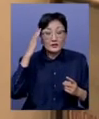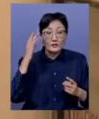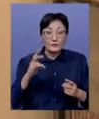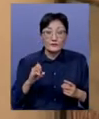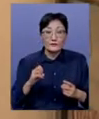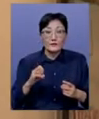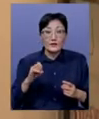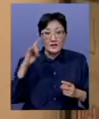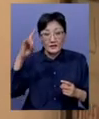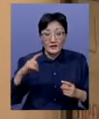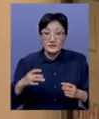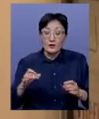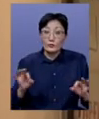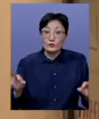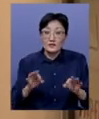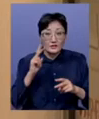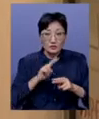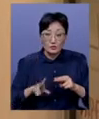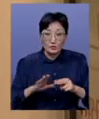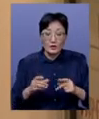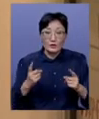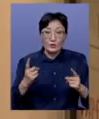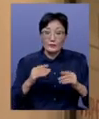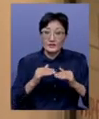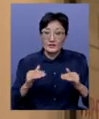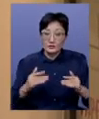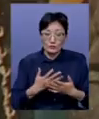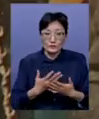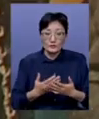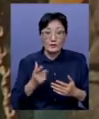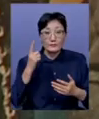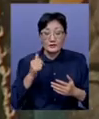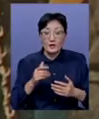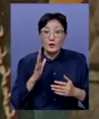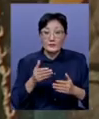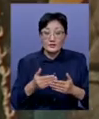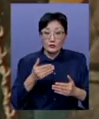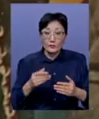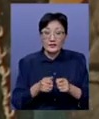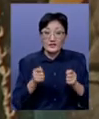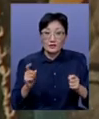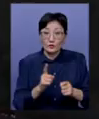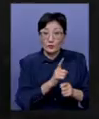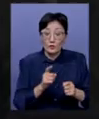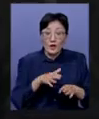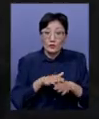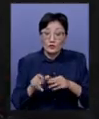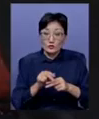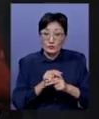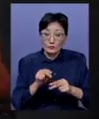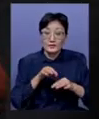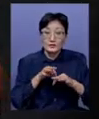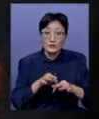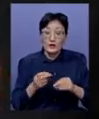ұлттық нақышты жоғалтпай, соны үлкен деңгейде көрсете білді. Ал 5 жыл бұрын ашылған мұражай қазір толық жөндеуден